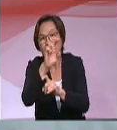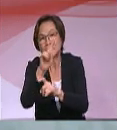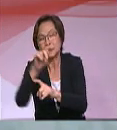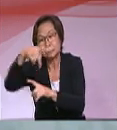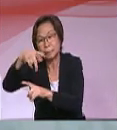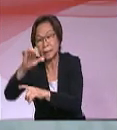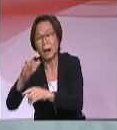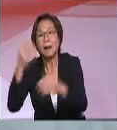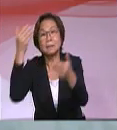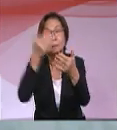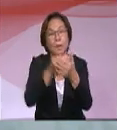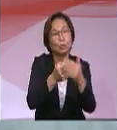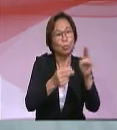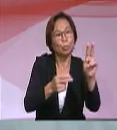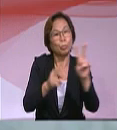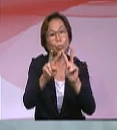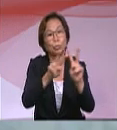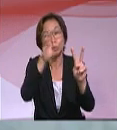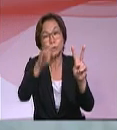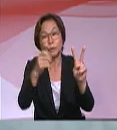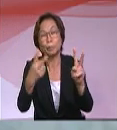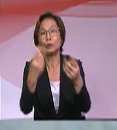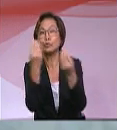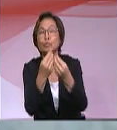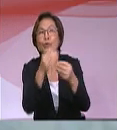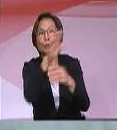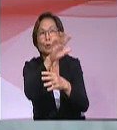22 Disember adalah sejumlah